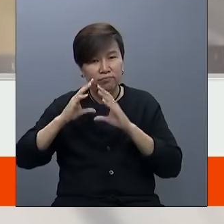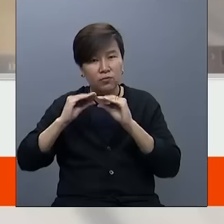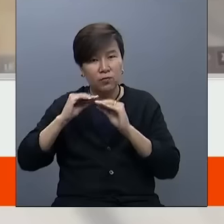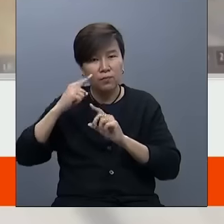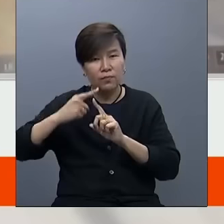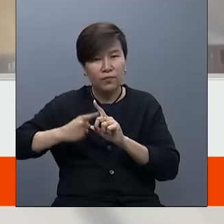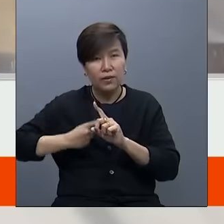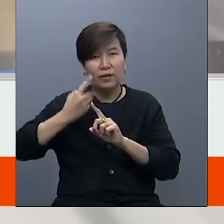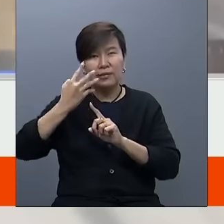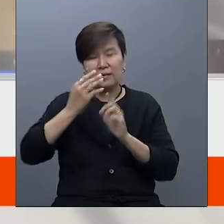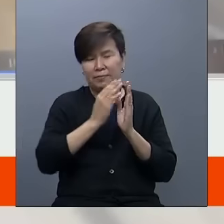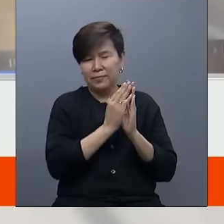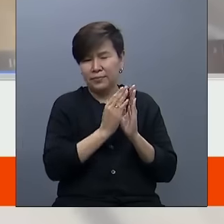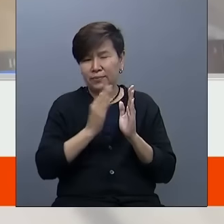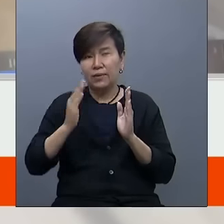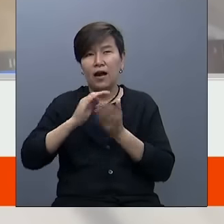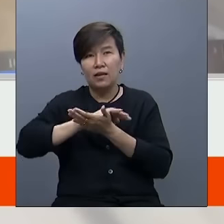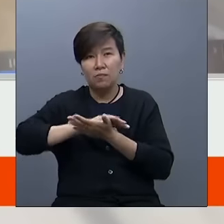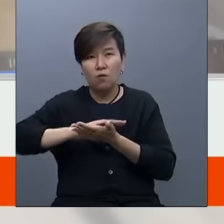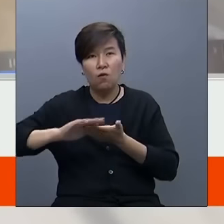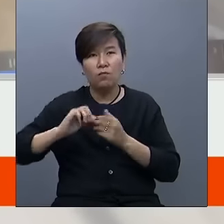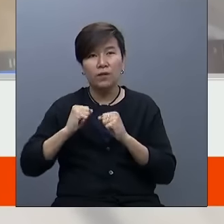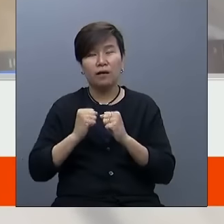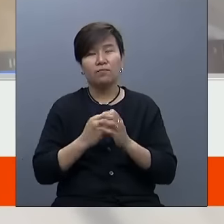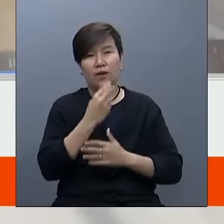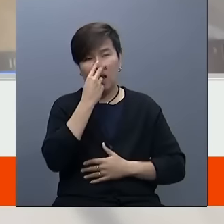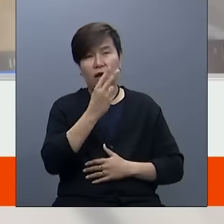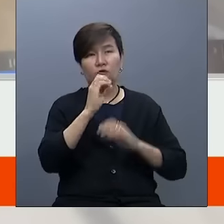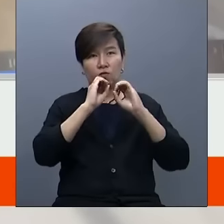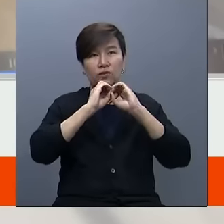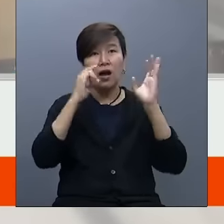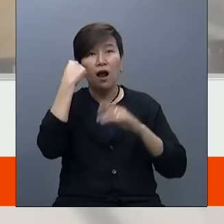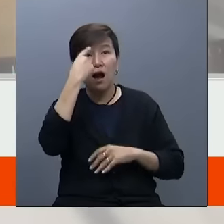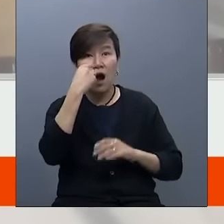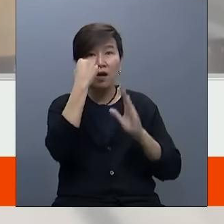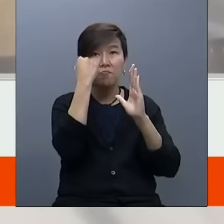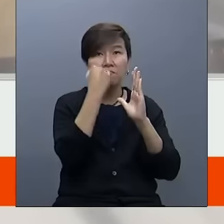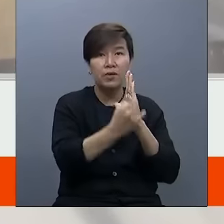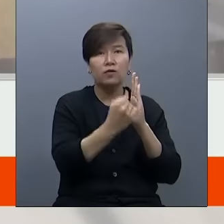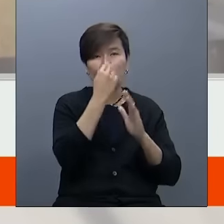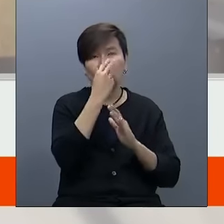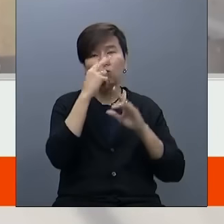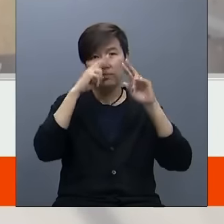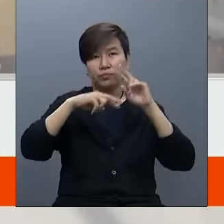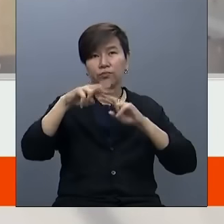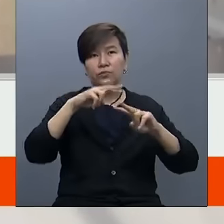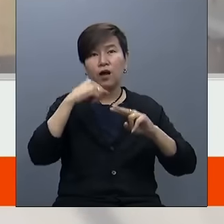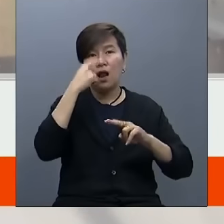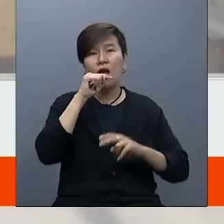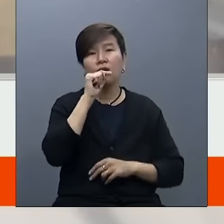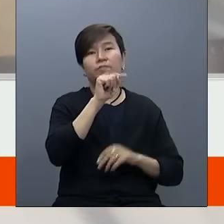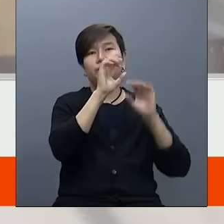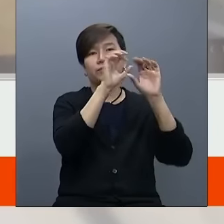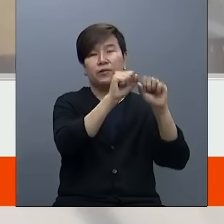็ คือเดือนเมษายนครับนะครับก็จะได้ความชัดเจนว่าใครจะเป็นผู้กระทำความผิดแล้วเราจะเรียกมาแจ้งข้อเก่านะครับเพ